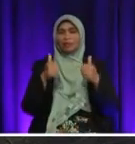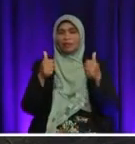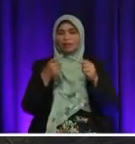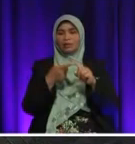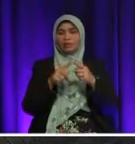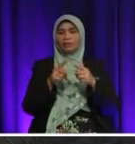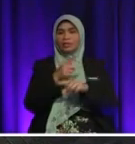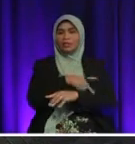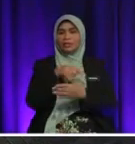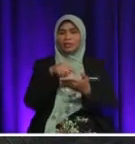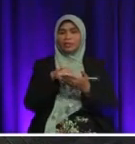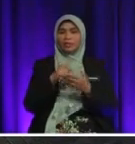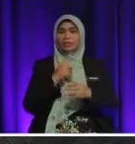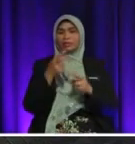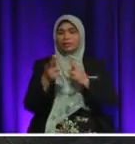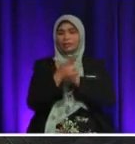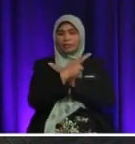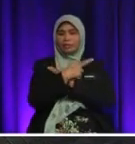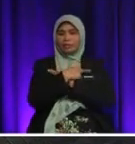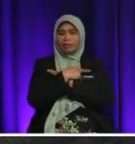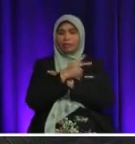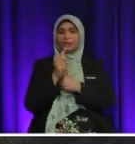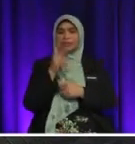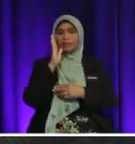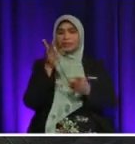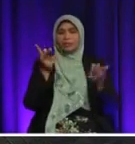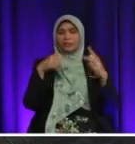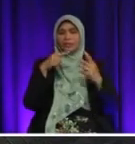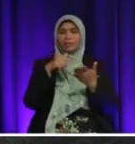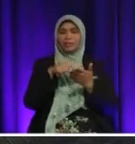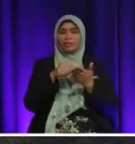ini. Baiklah, kita rehat seketika, cikgu. Kita kembali selepas ini.